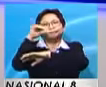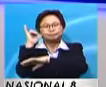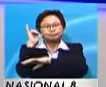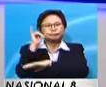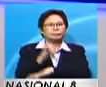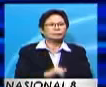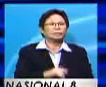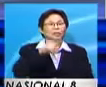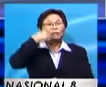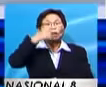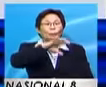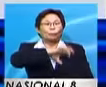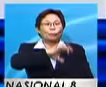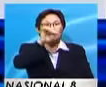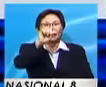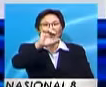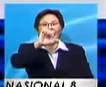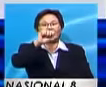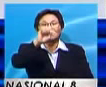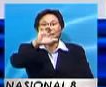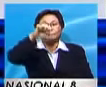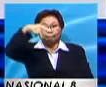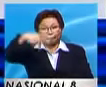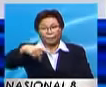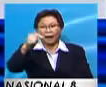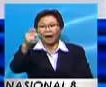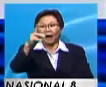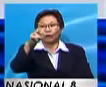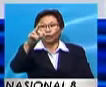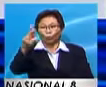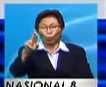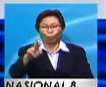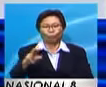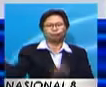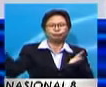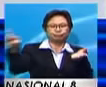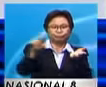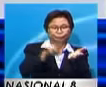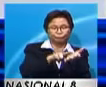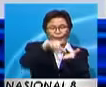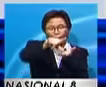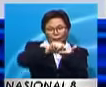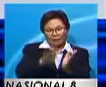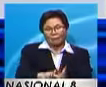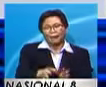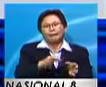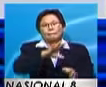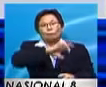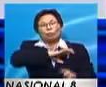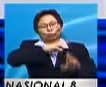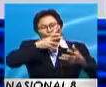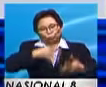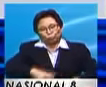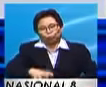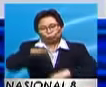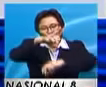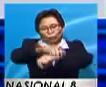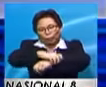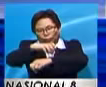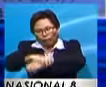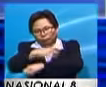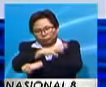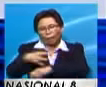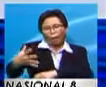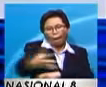curut cakep polisi SCP Sahrul Anwar Abdul Latif dalam satu kenyataan dia menjelaskan tidak polisi telah membuat tangkapan